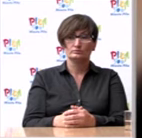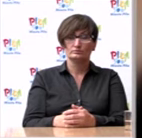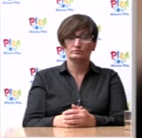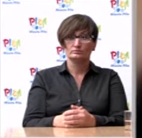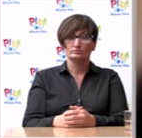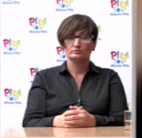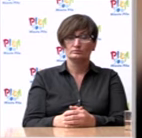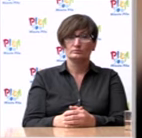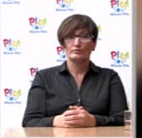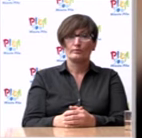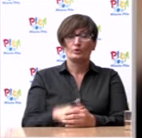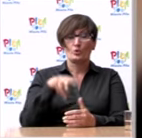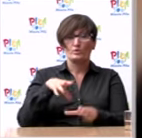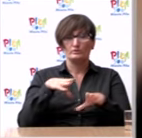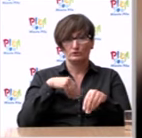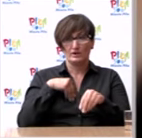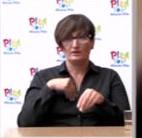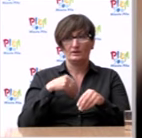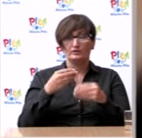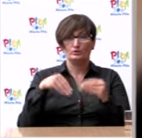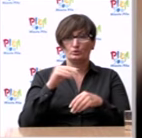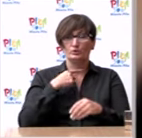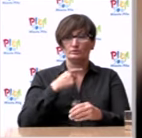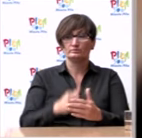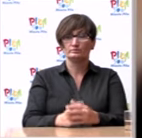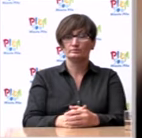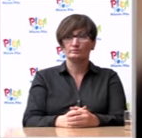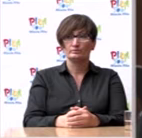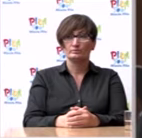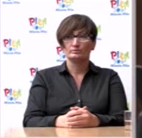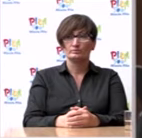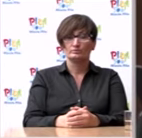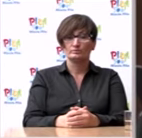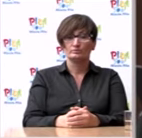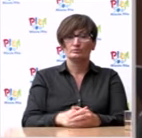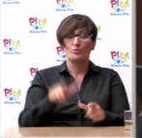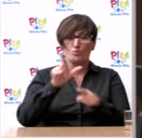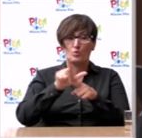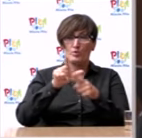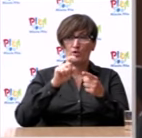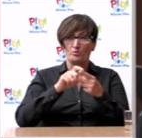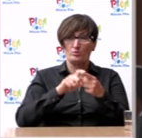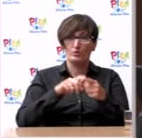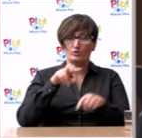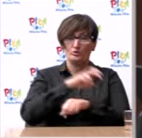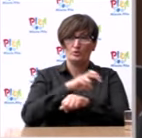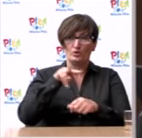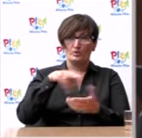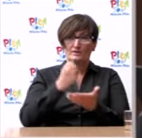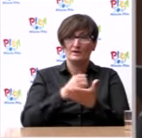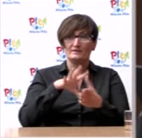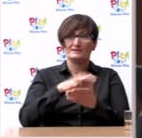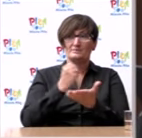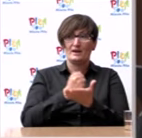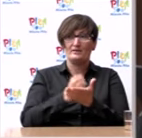Stwierdzam, że uchwała została przyjęta jednomyślnie. A teraz 12 punkt porządku obrad. Jest to projekt uchwały w sprawie miejscowego planu